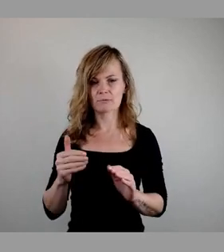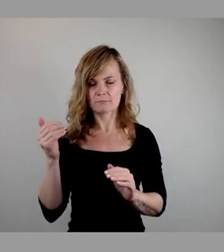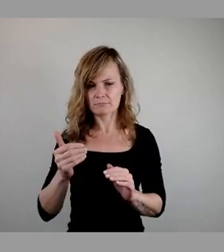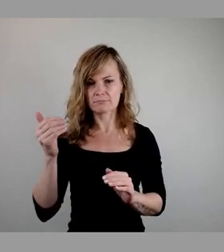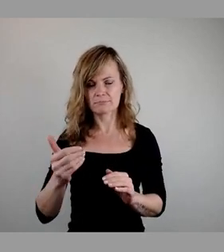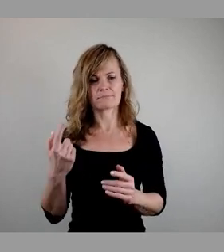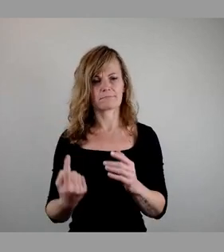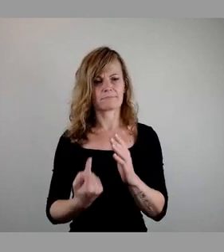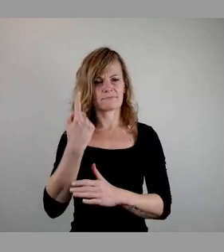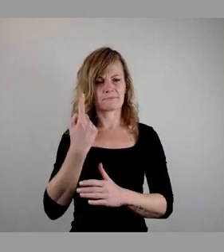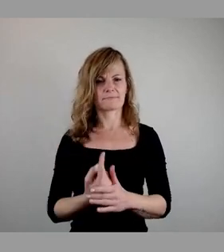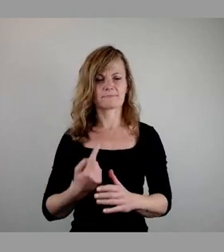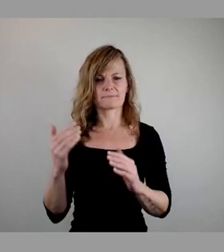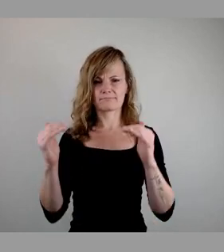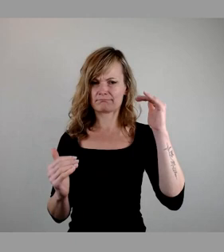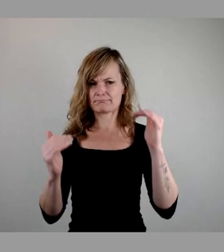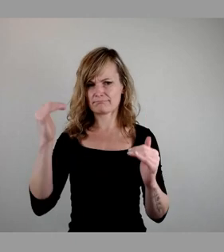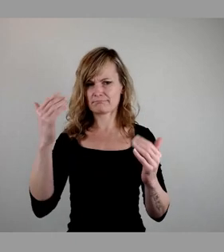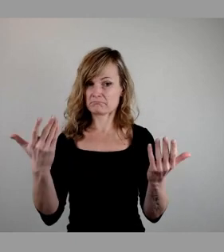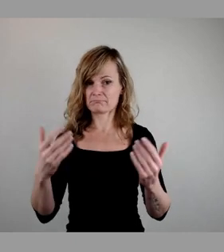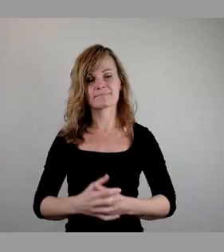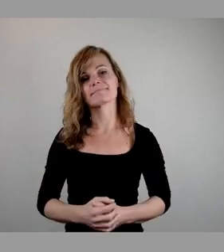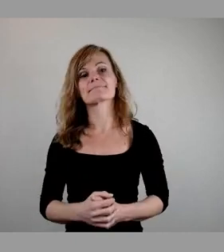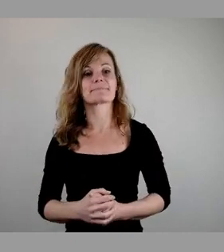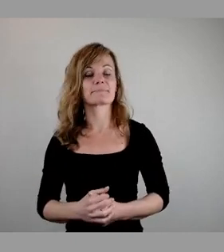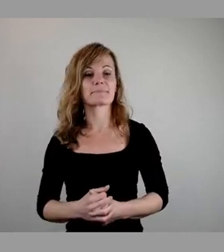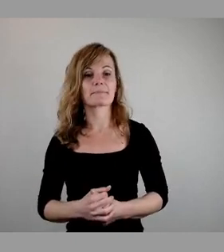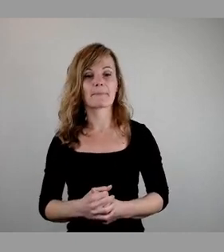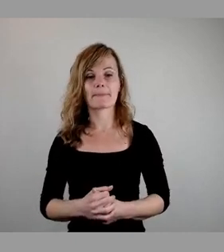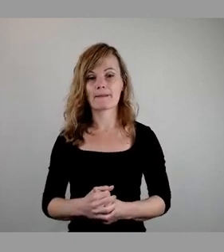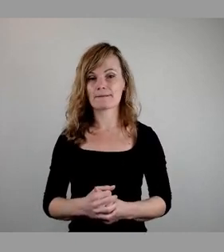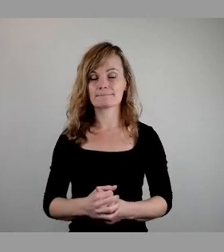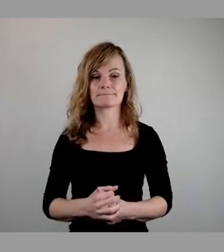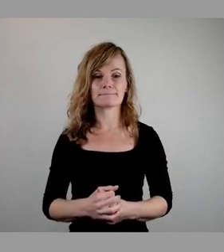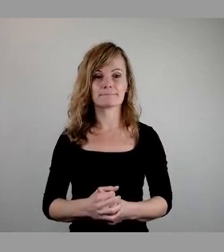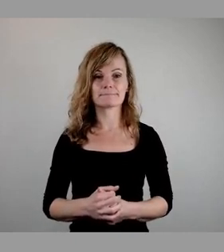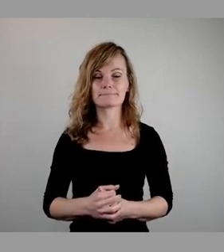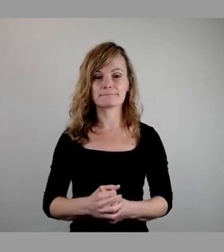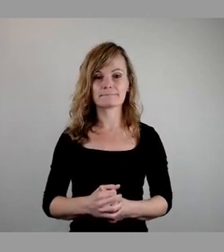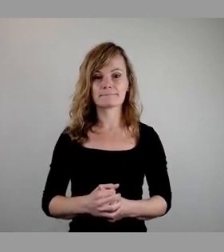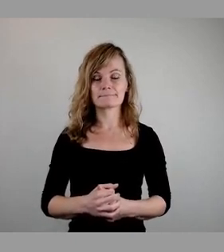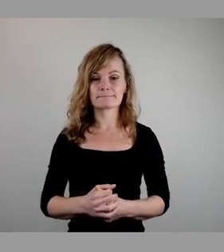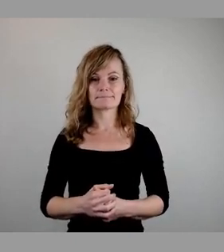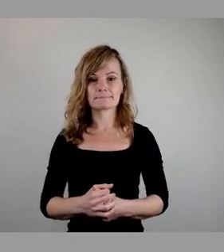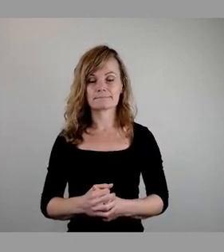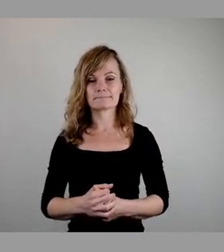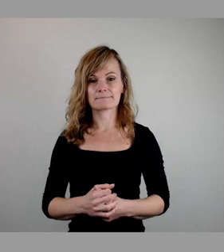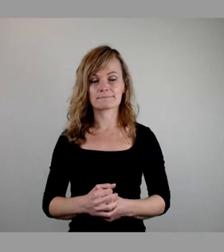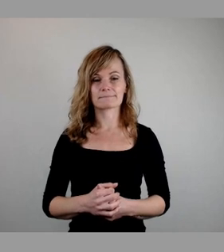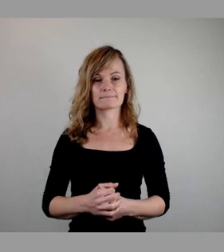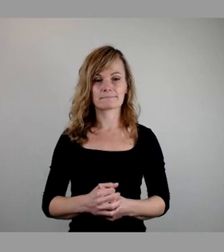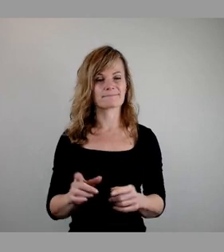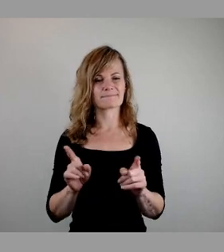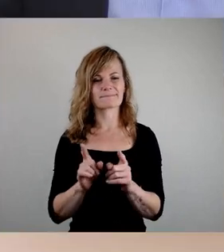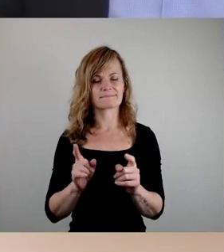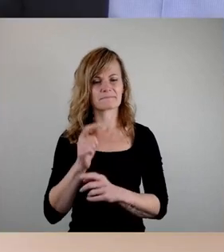die Stimmverhältnisse ändern können und das nicht durch Nichtanzeigen von irgendeiner